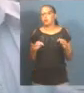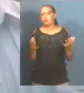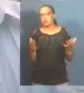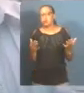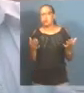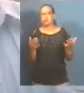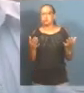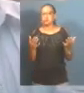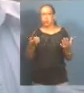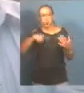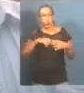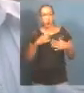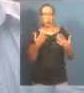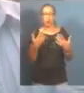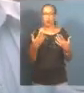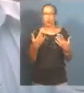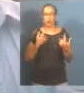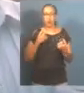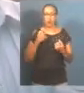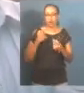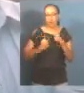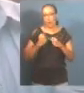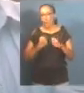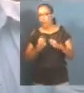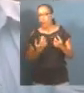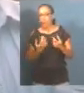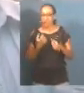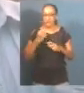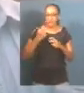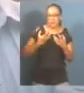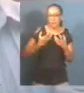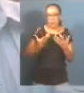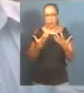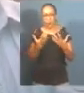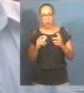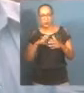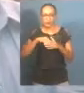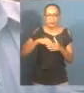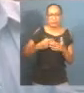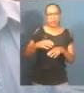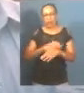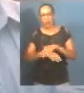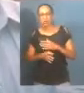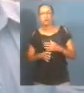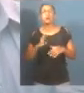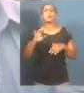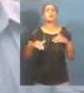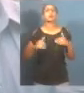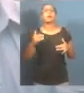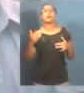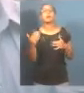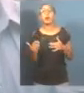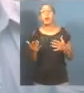Et puis quand vient le jour où on convoque les commissions, je peux témoigner, parce que je m'efforce personnellement d'être présent à toutes les commissions où je me suis